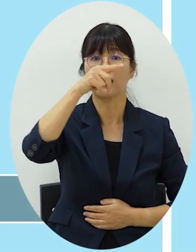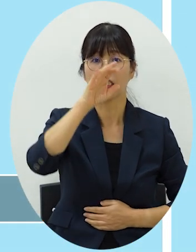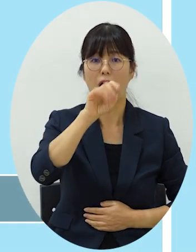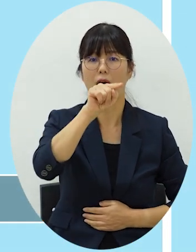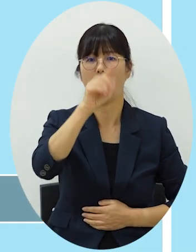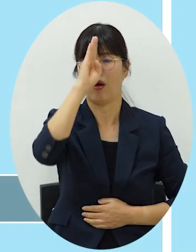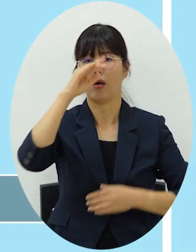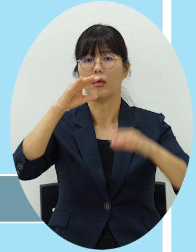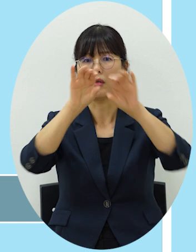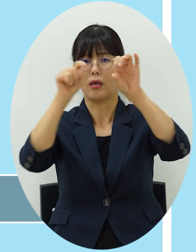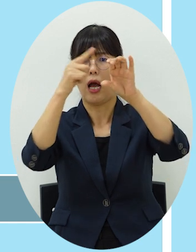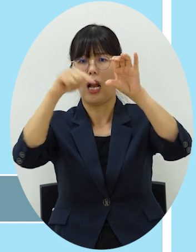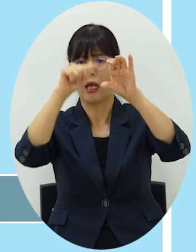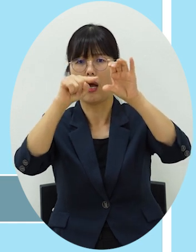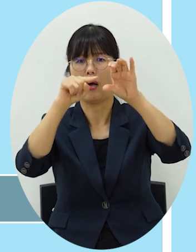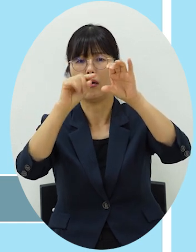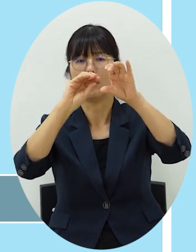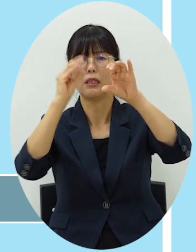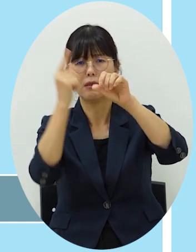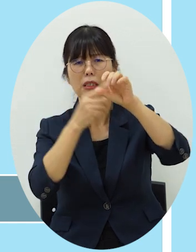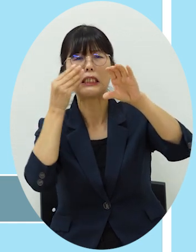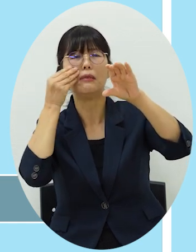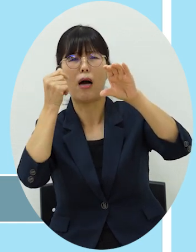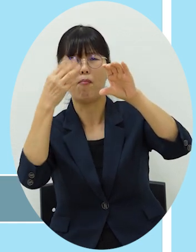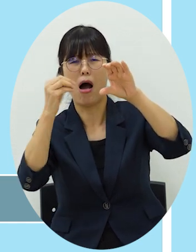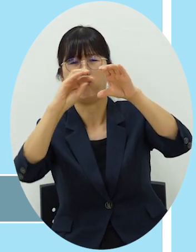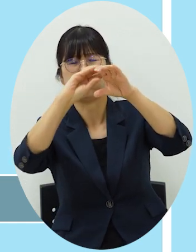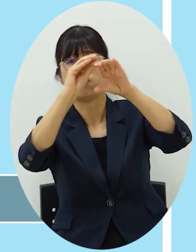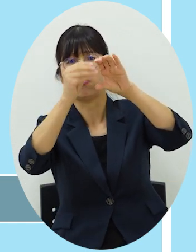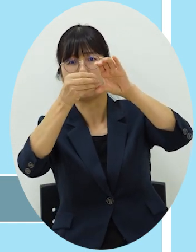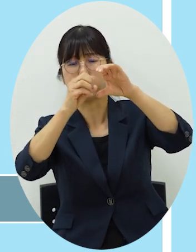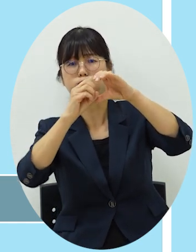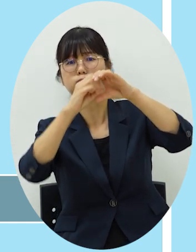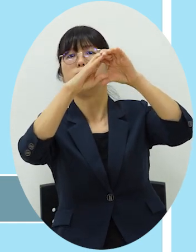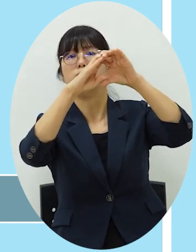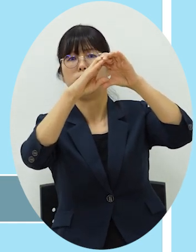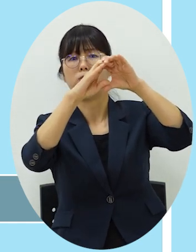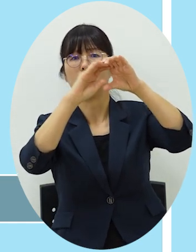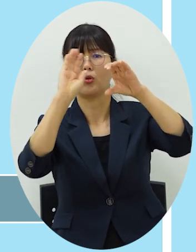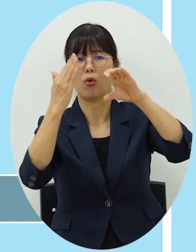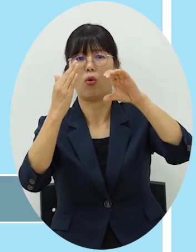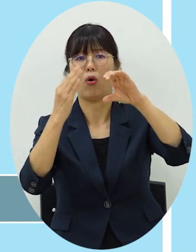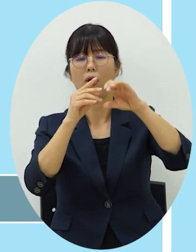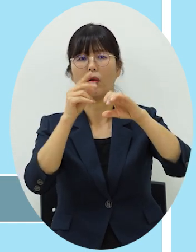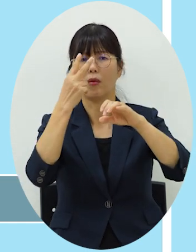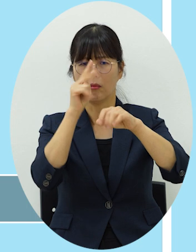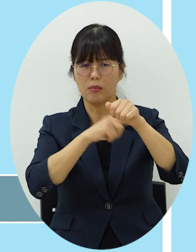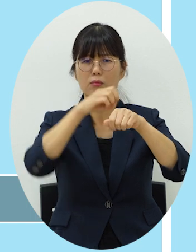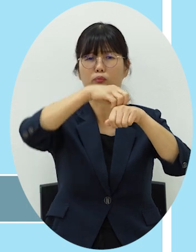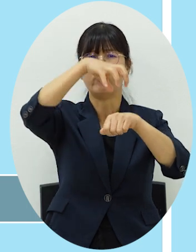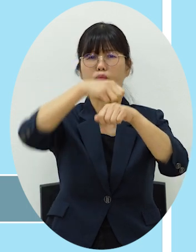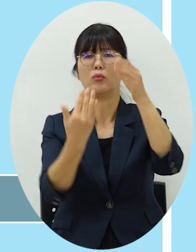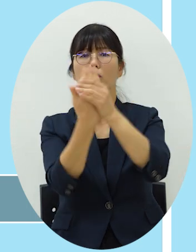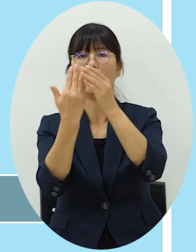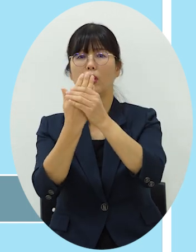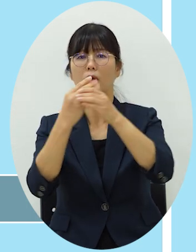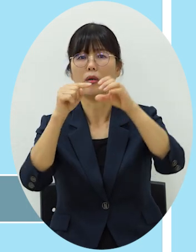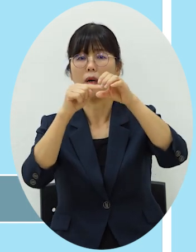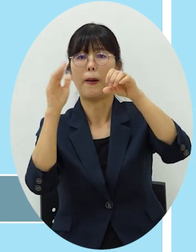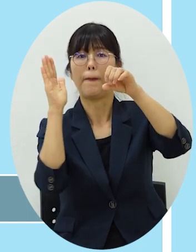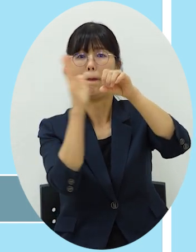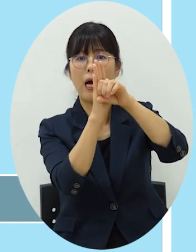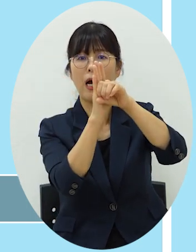죽상동맥경화증은 혈관 안쪽 벽에 콜레스테롤 등이 쌓여서 혈관벽이 두꺼워지고 염증 반응이 생기면서 혈관이